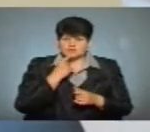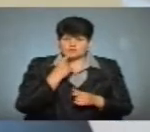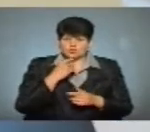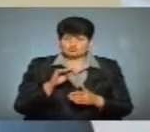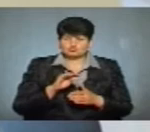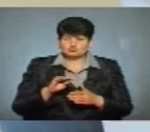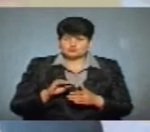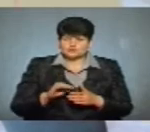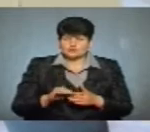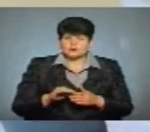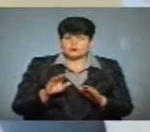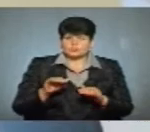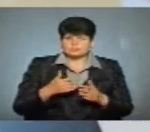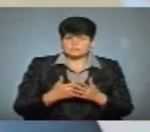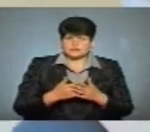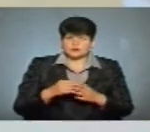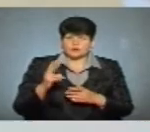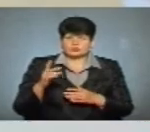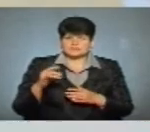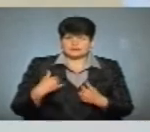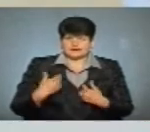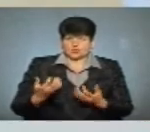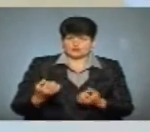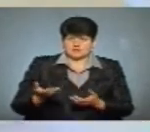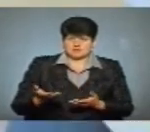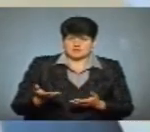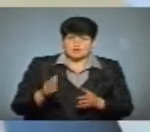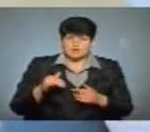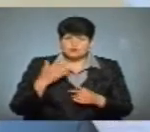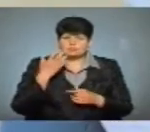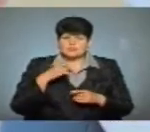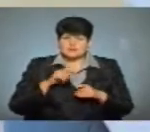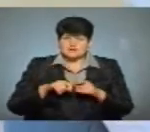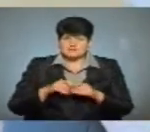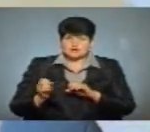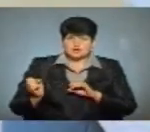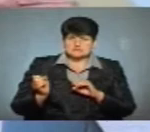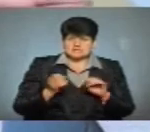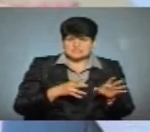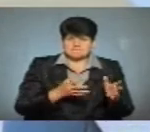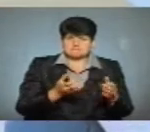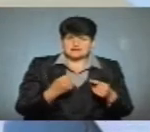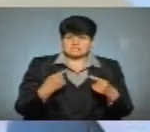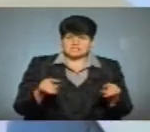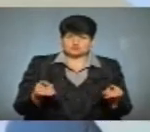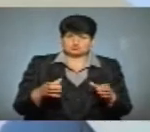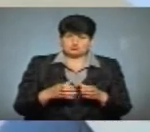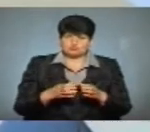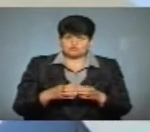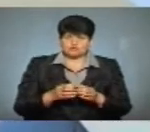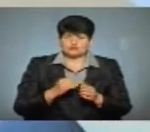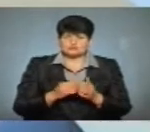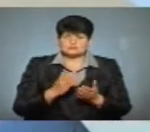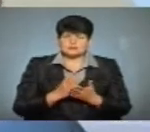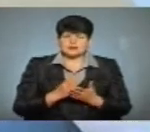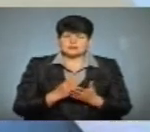ручкою, а потім, наприклад, контейнер я отримала. А потім, коли ми перевірили, ми його здаємо і беремо іншої групи, що кожен має бачити